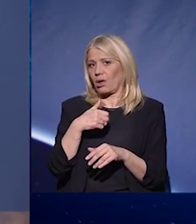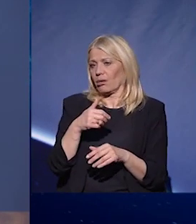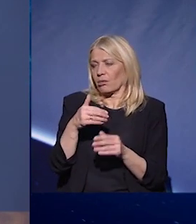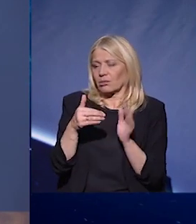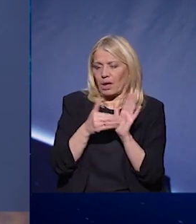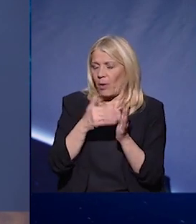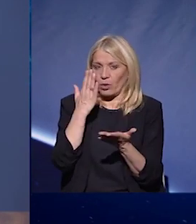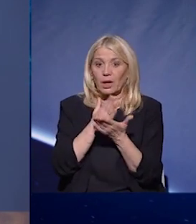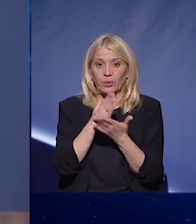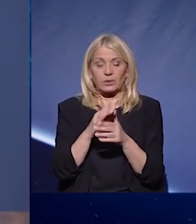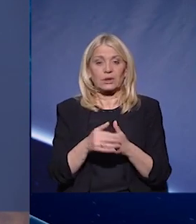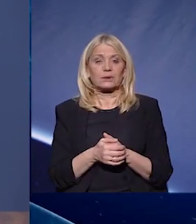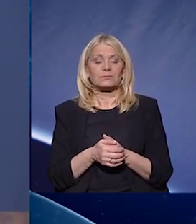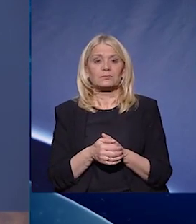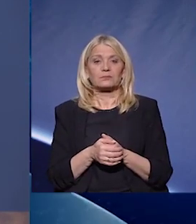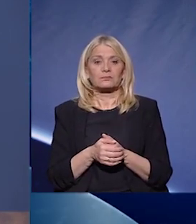najopravdanije.